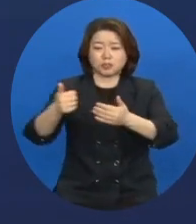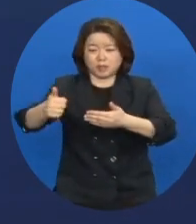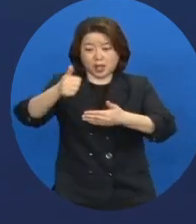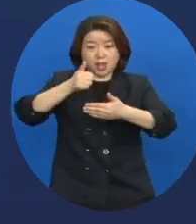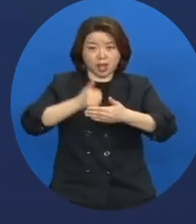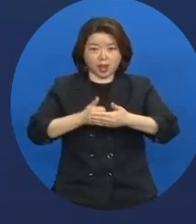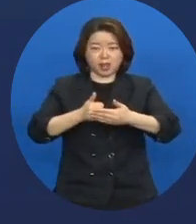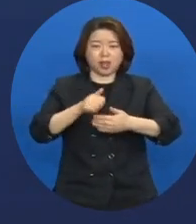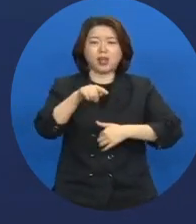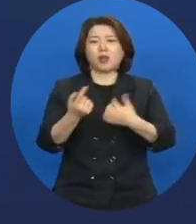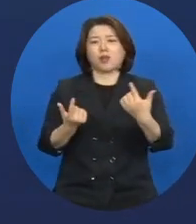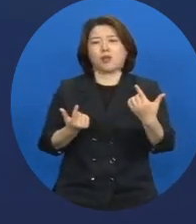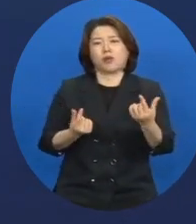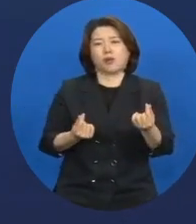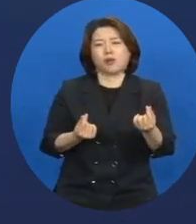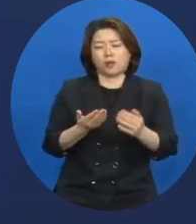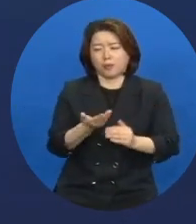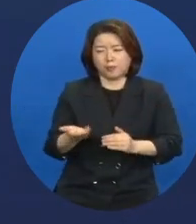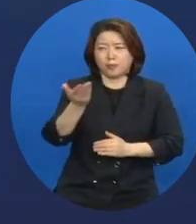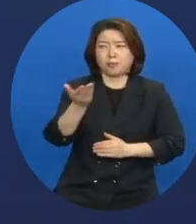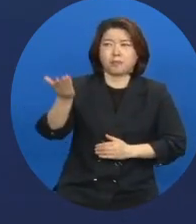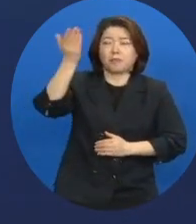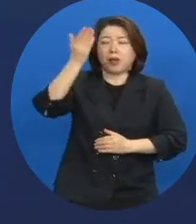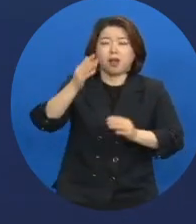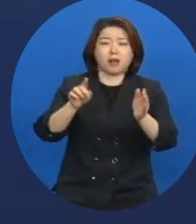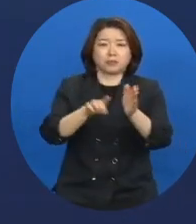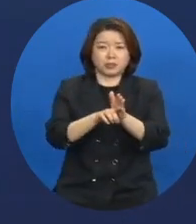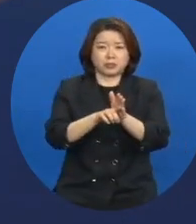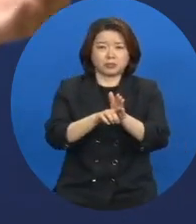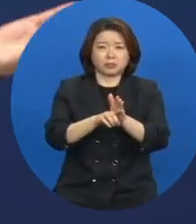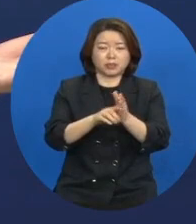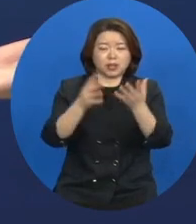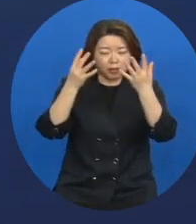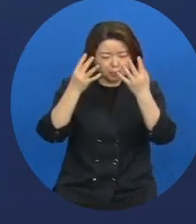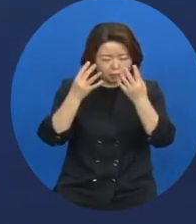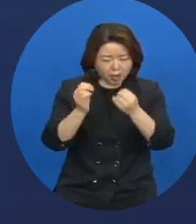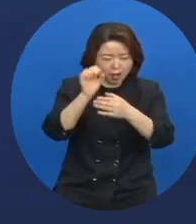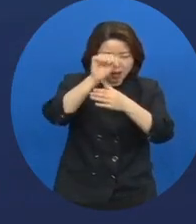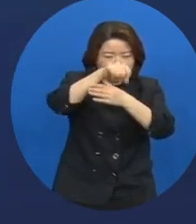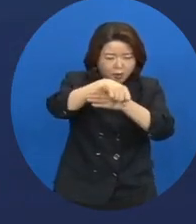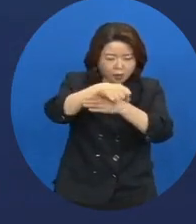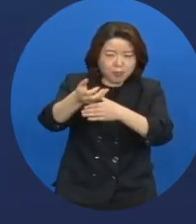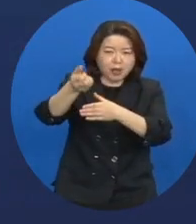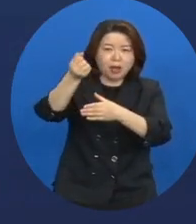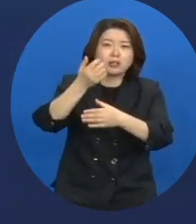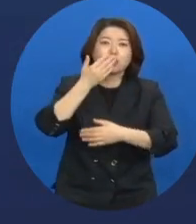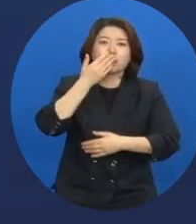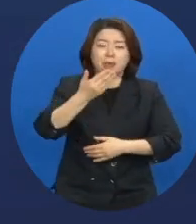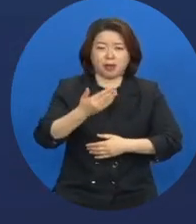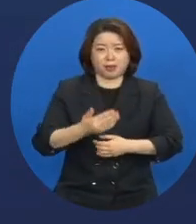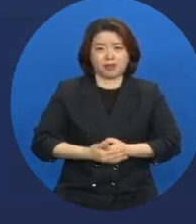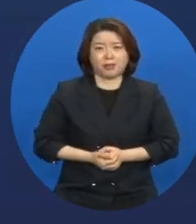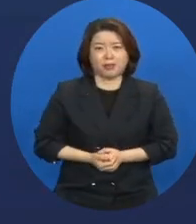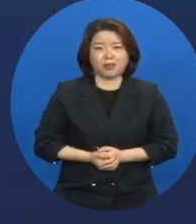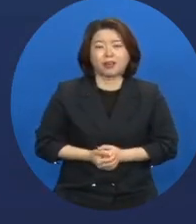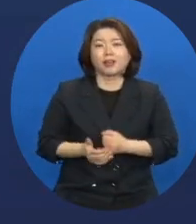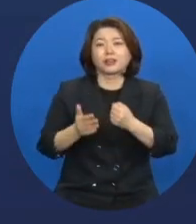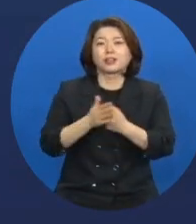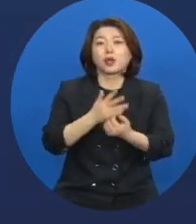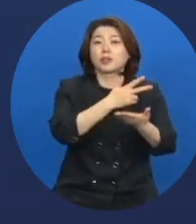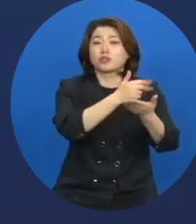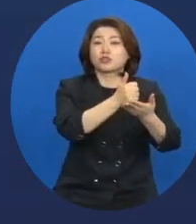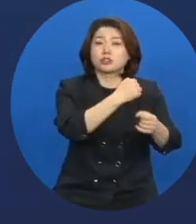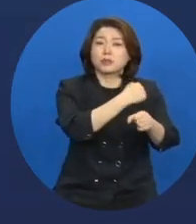그런 믿음입니다. 그러면 많은 열매를 맺을 것이라고 하셨습니다. 그러니 주님이 하시는